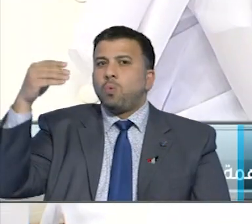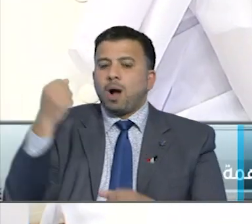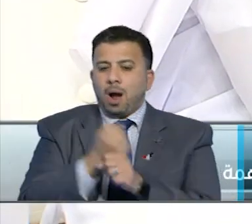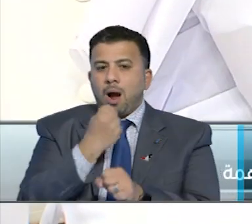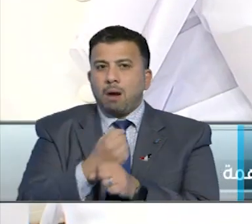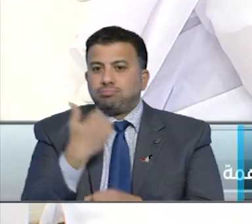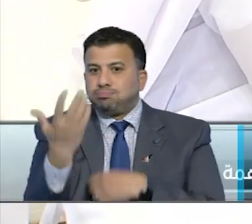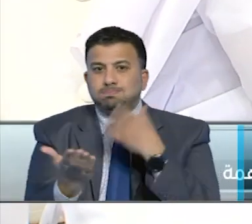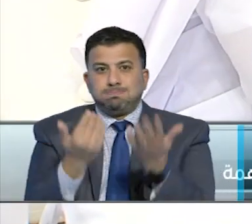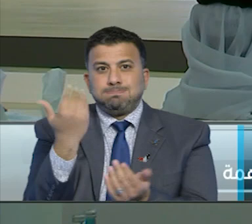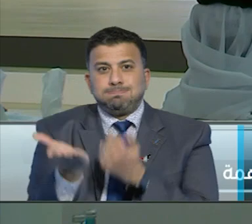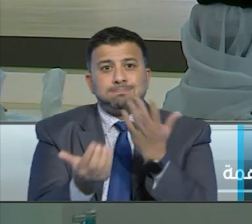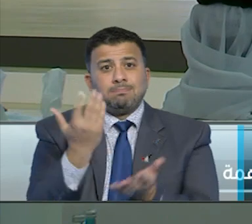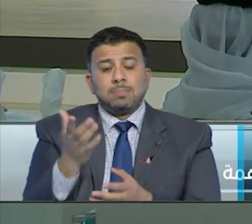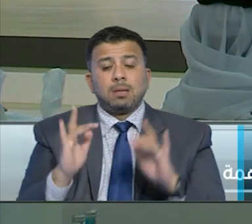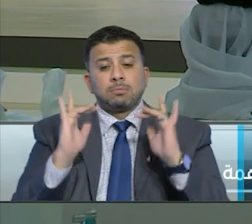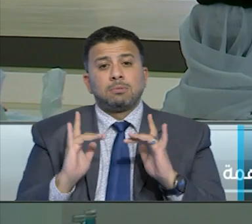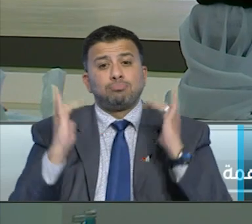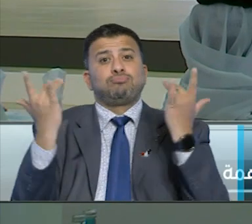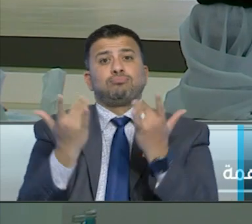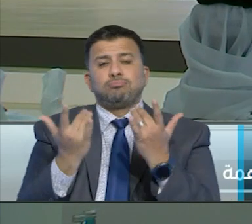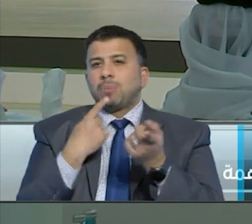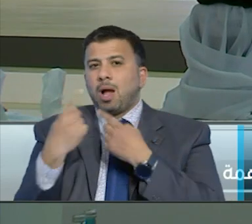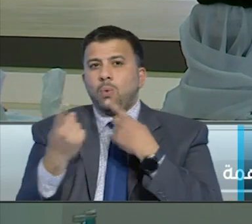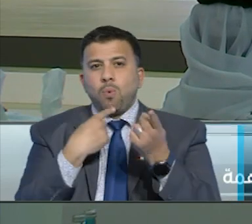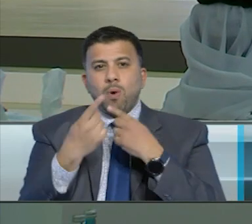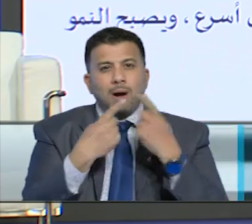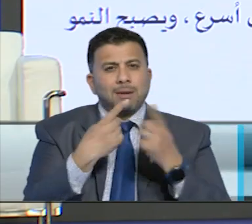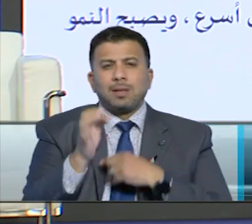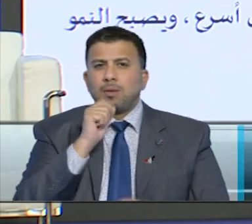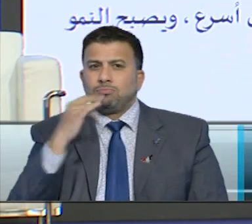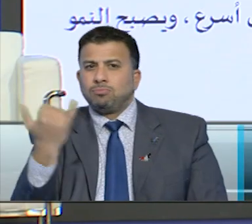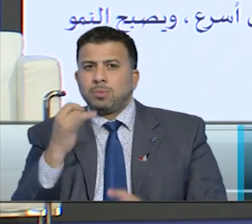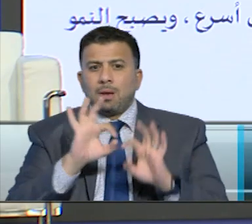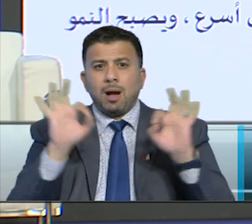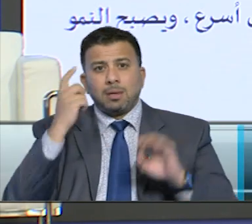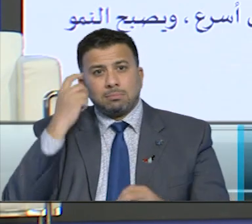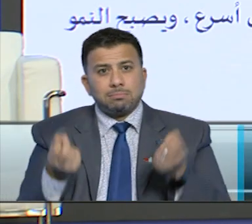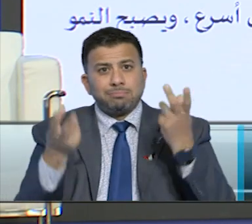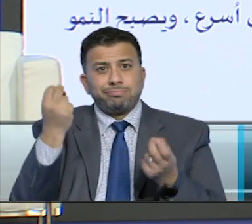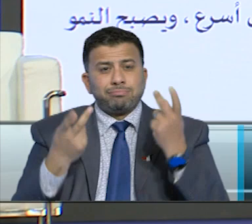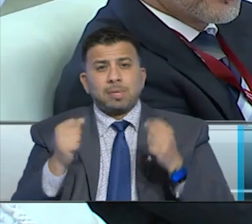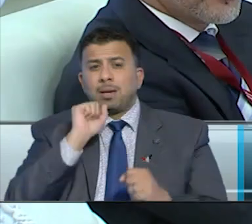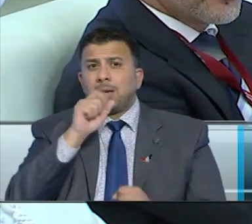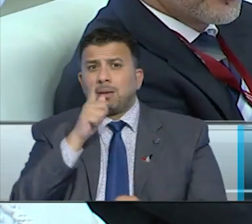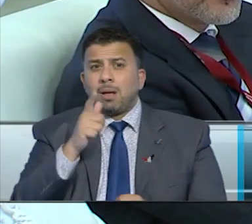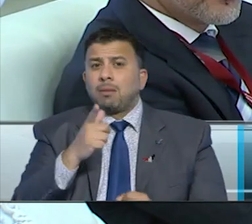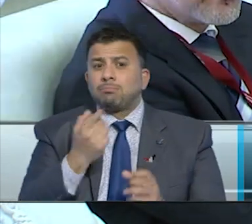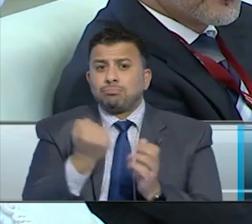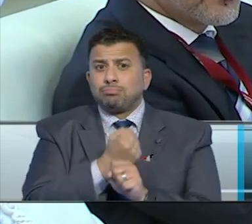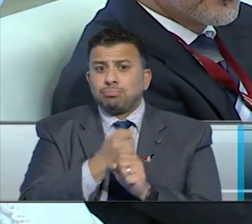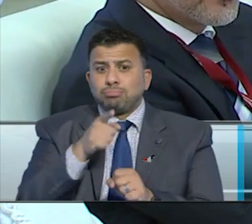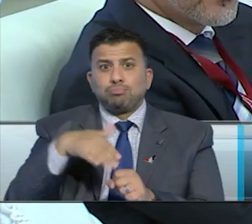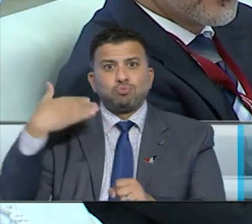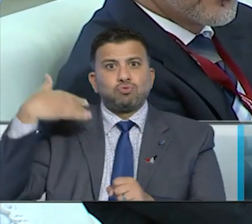حيث قدمت الجهات المشاركة جلسات حوارية لتسليط الضوء على أبرز الحلول الذكية والتي سيتم تطبيقها